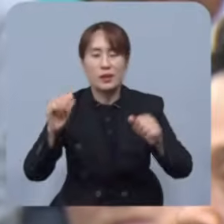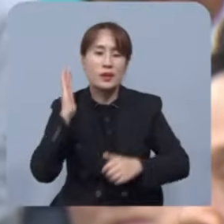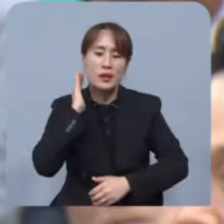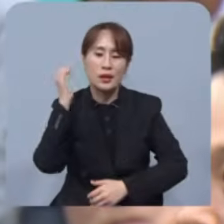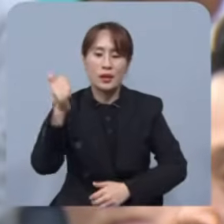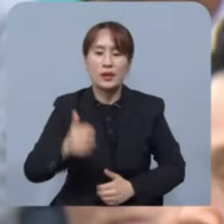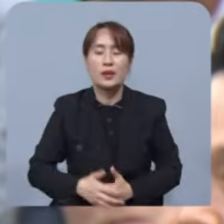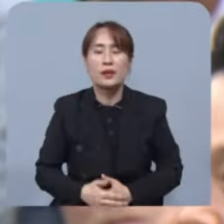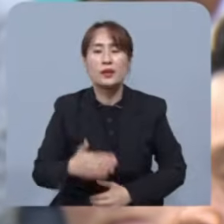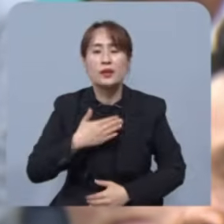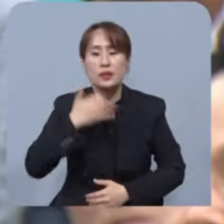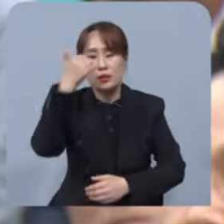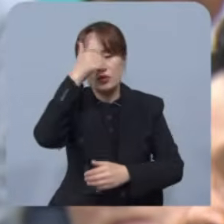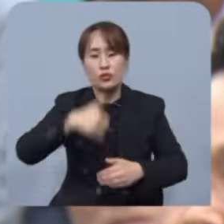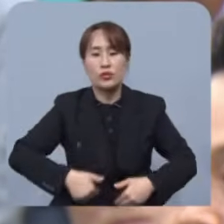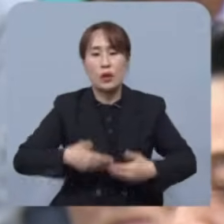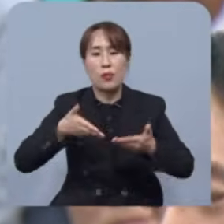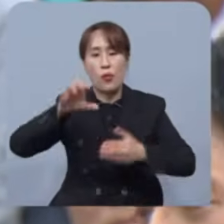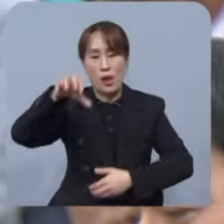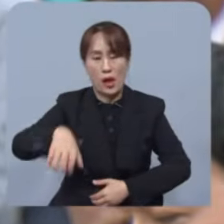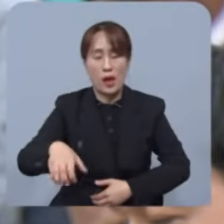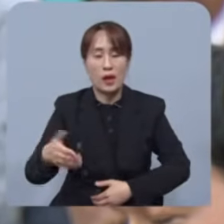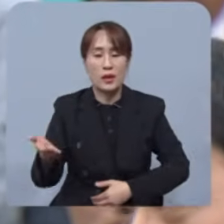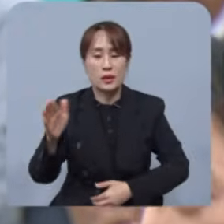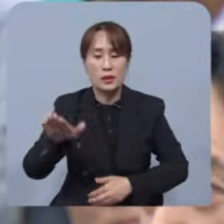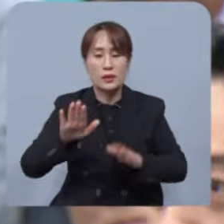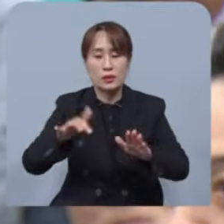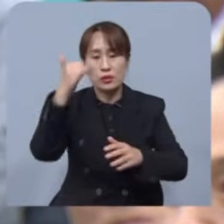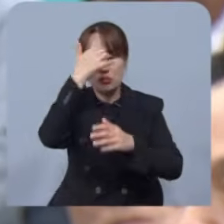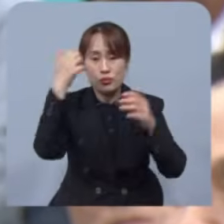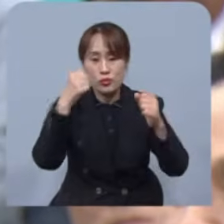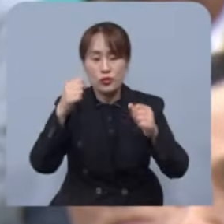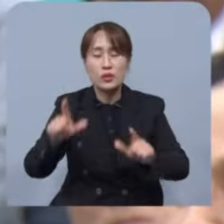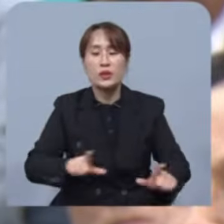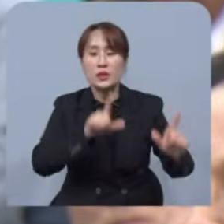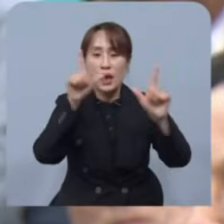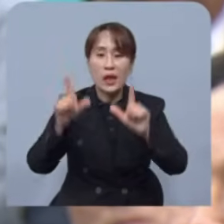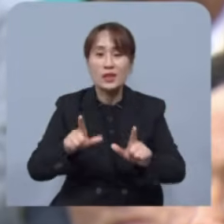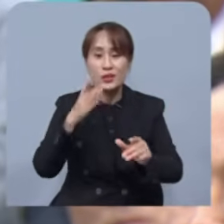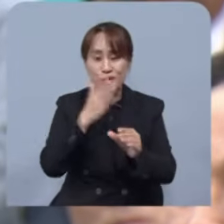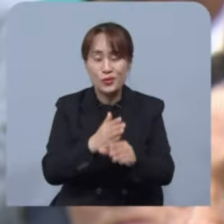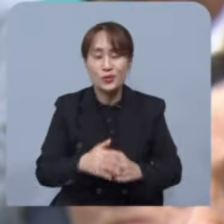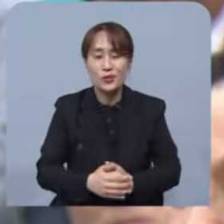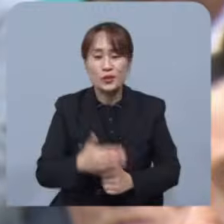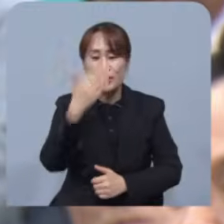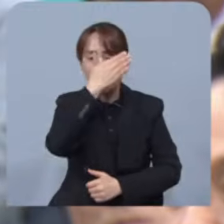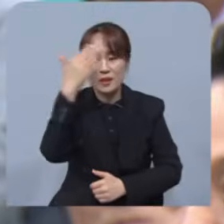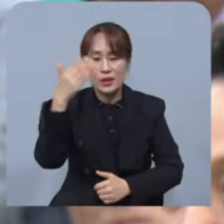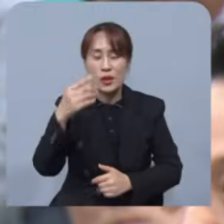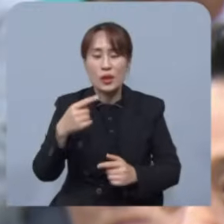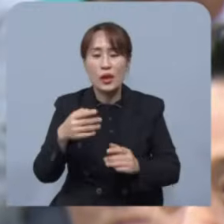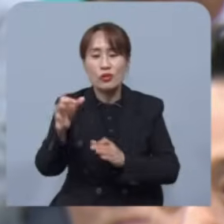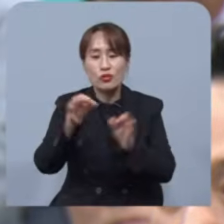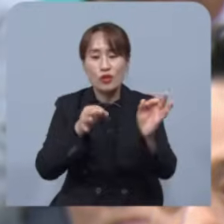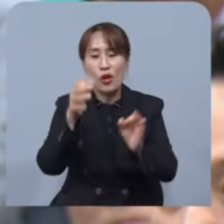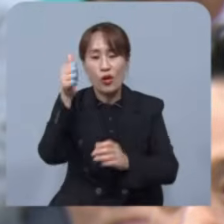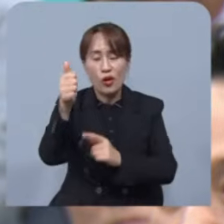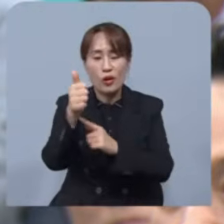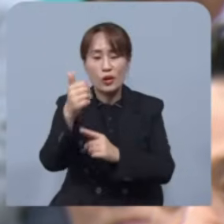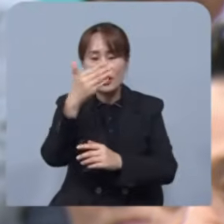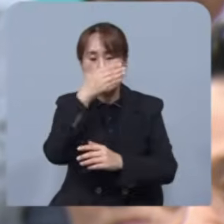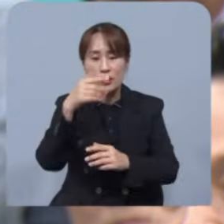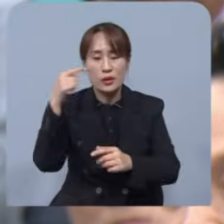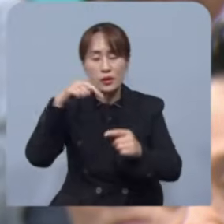대통령님. 저는 충남이 고향이지만 지금은 충북에 정착해 살고 있는 청년 자영업자이자